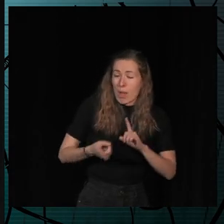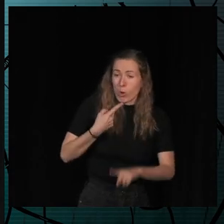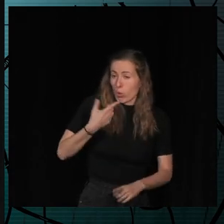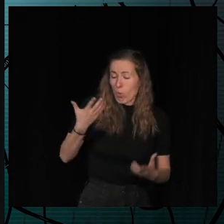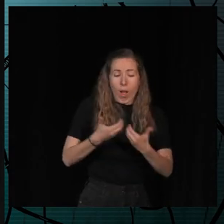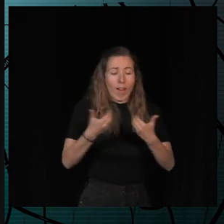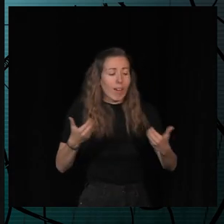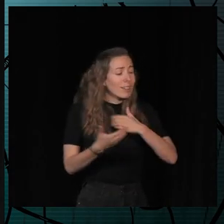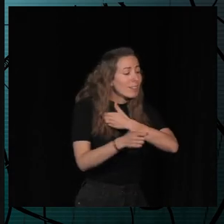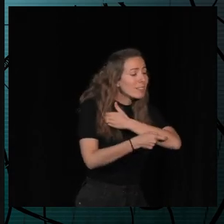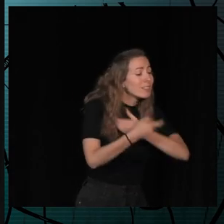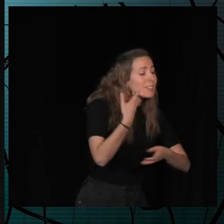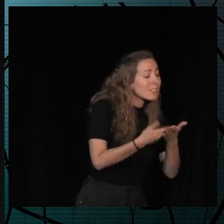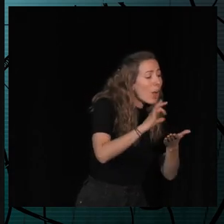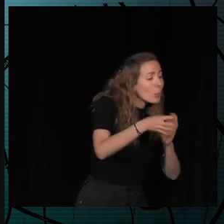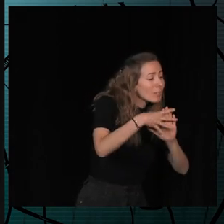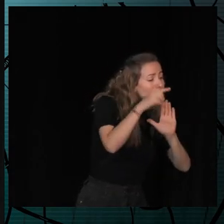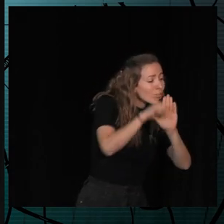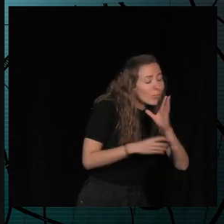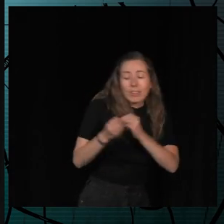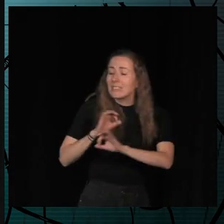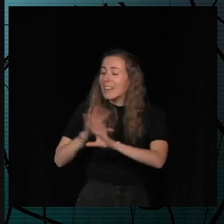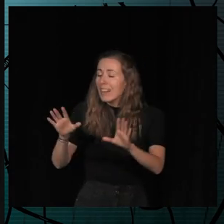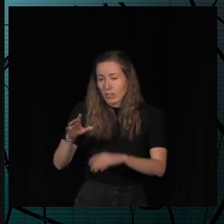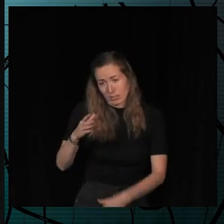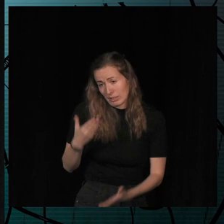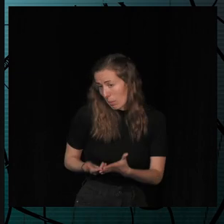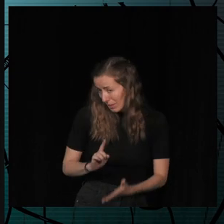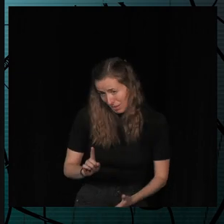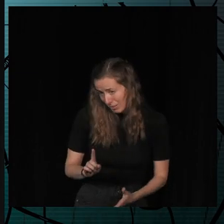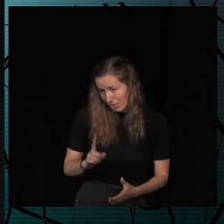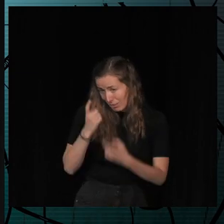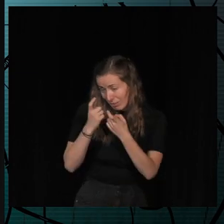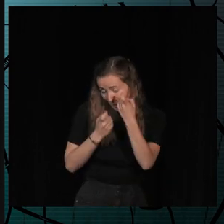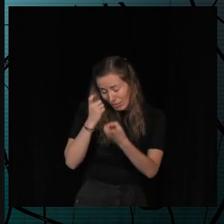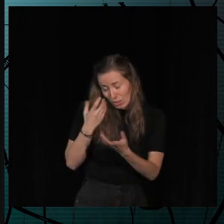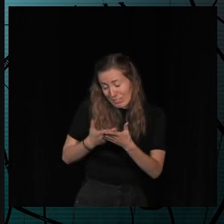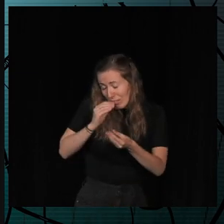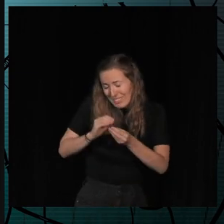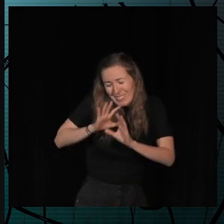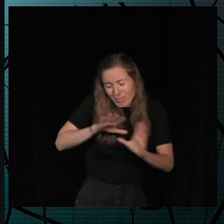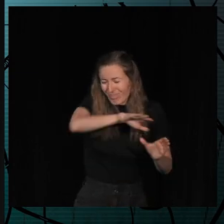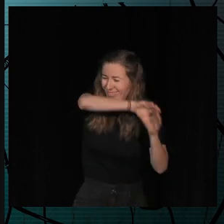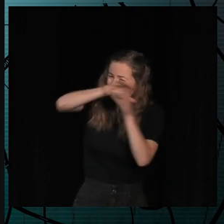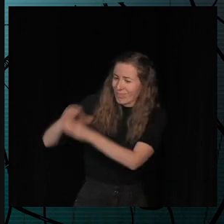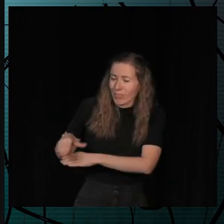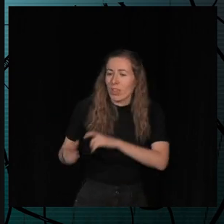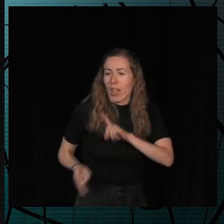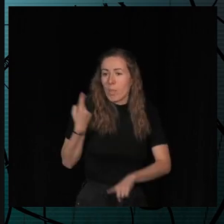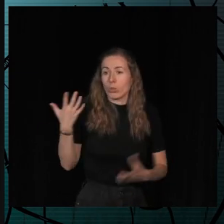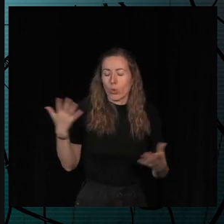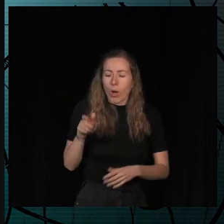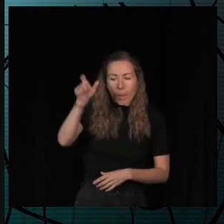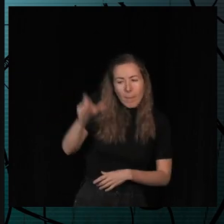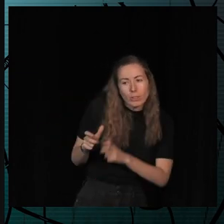avoir à l'esprit c'est si quelqu'un est dans le jeu excessif qui n'est pas une source de plaisir mais mais qui est une manière de